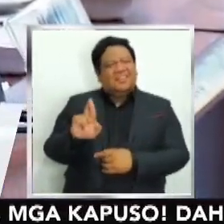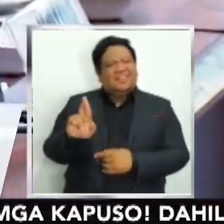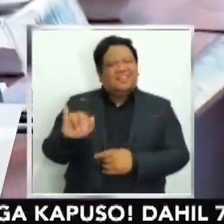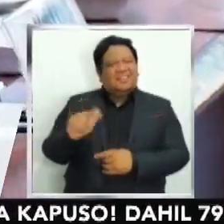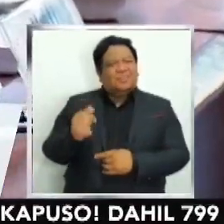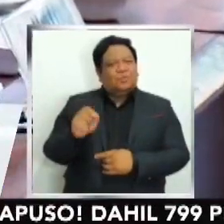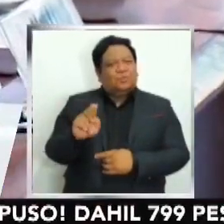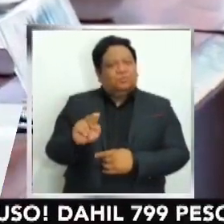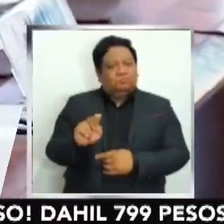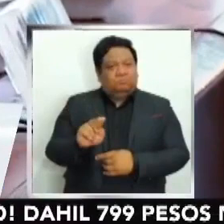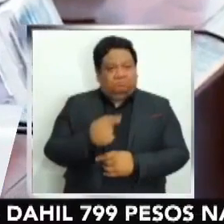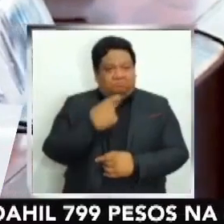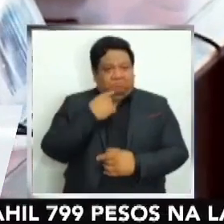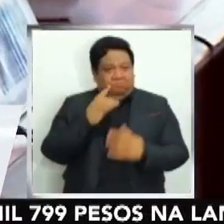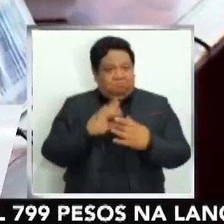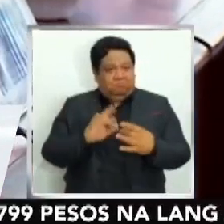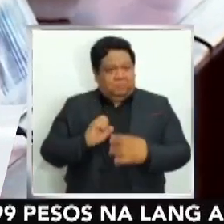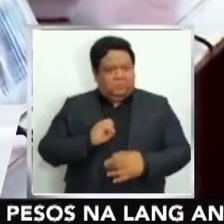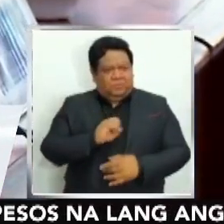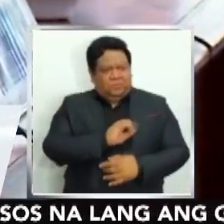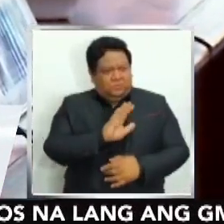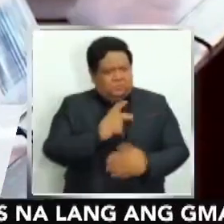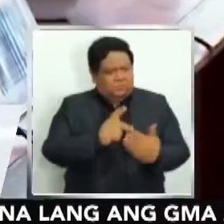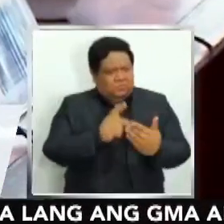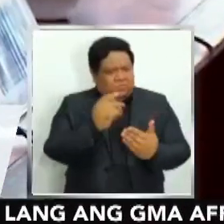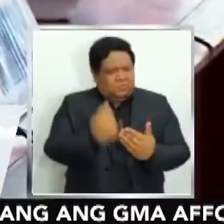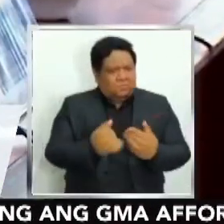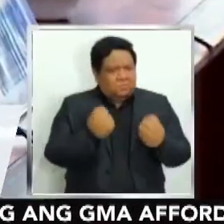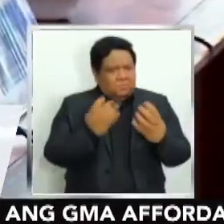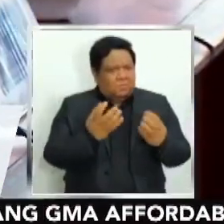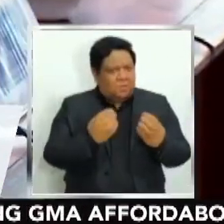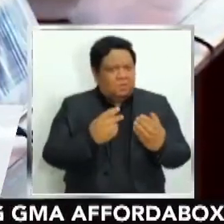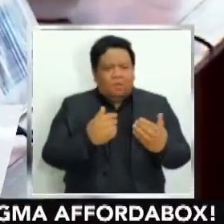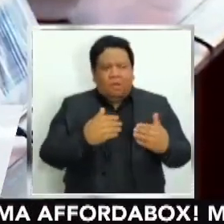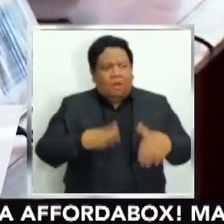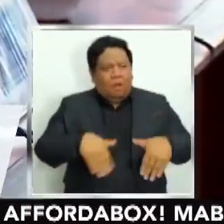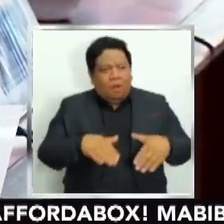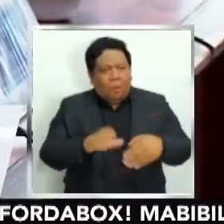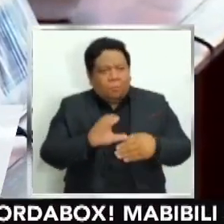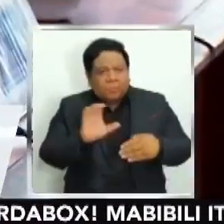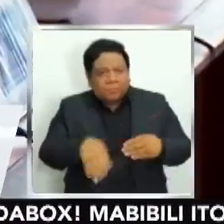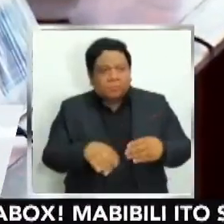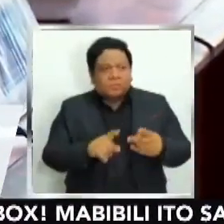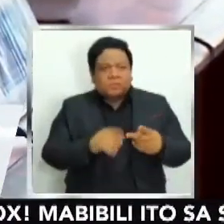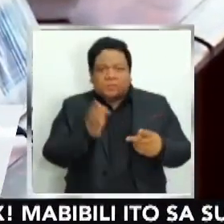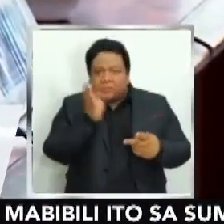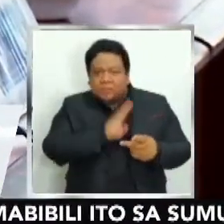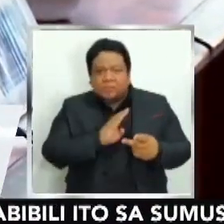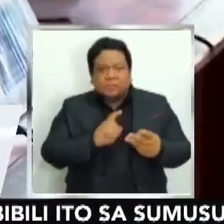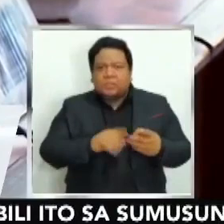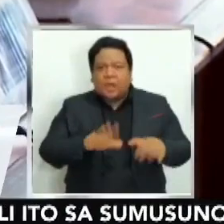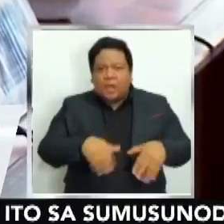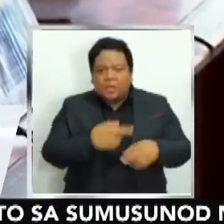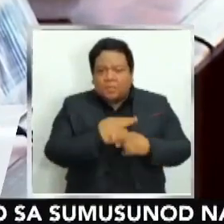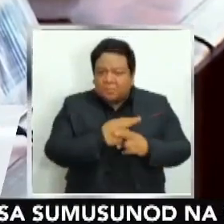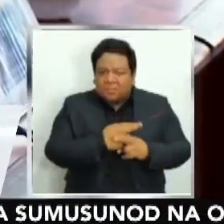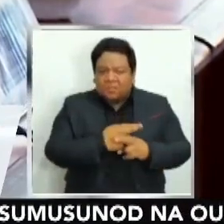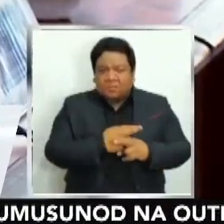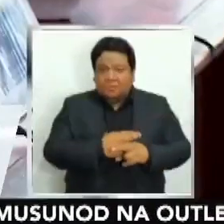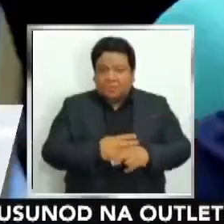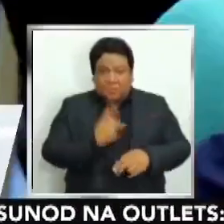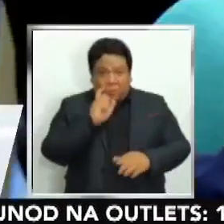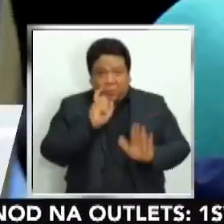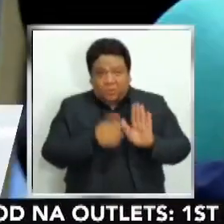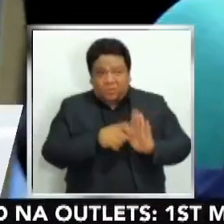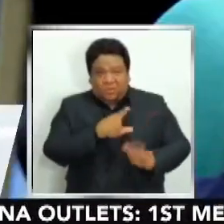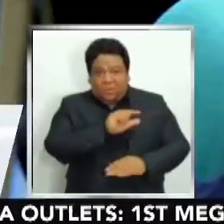NIA na di tapos o nasira at di pa naayos. Kapansin-pansin din umanong substandard ang pagkakagawa.